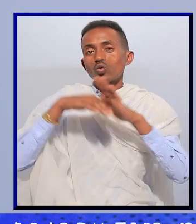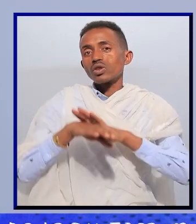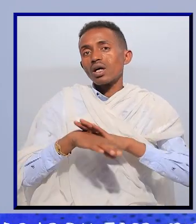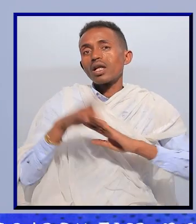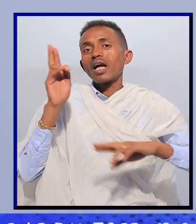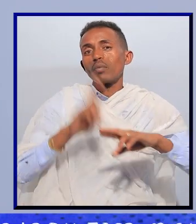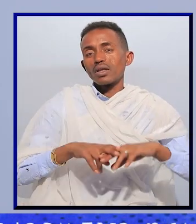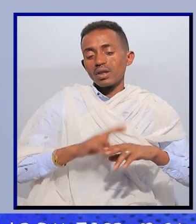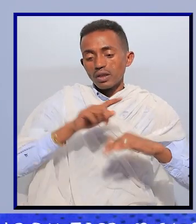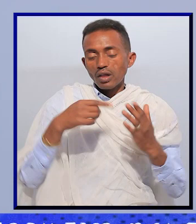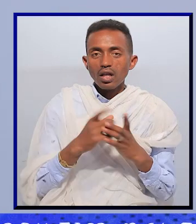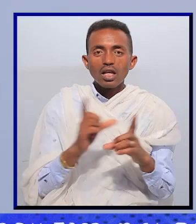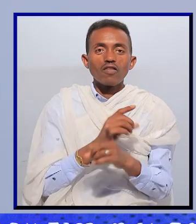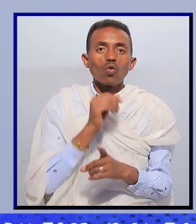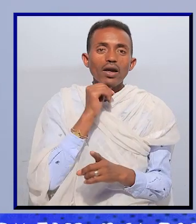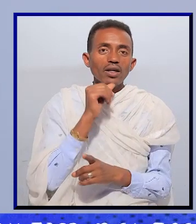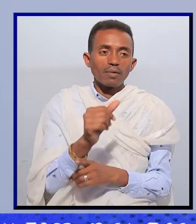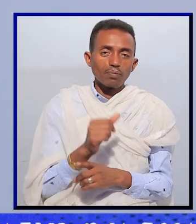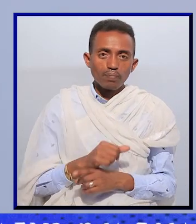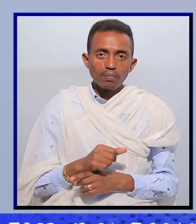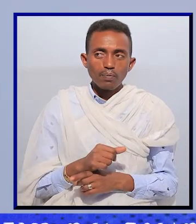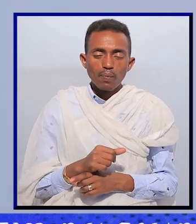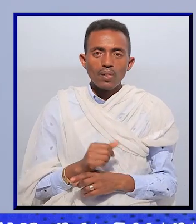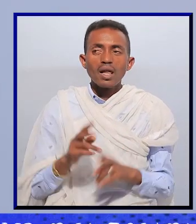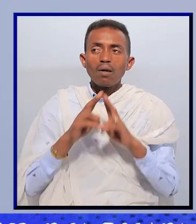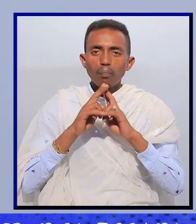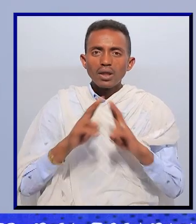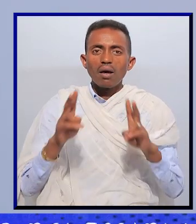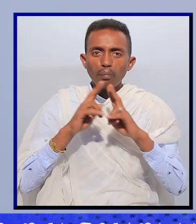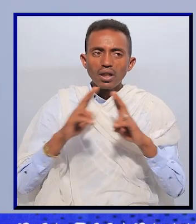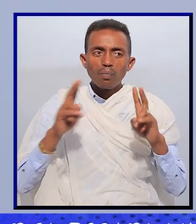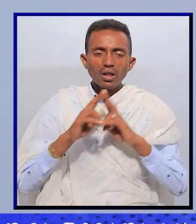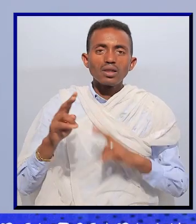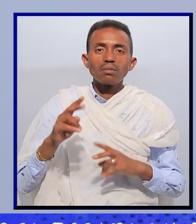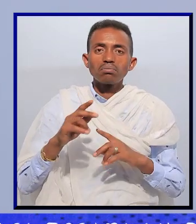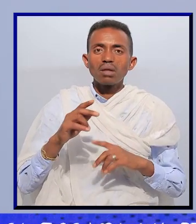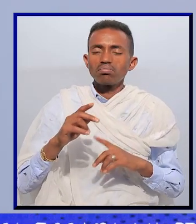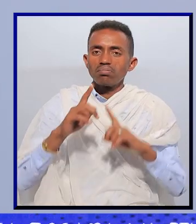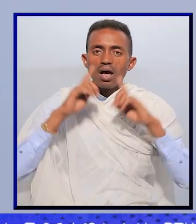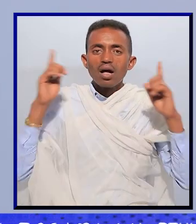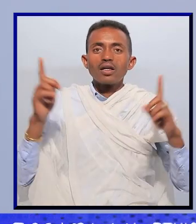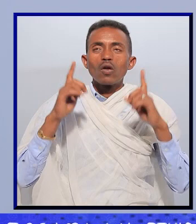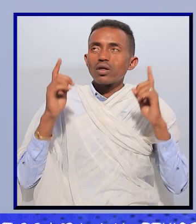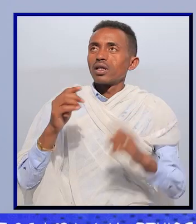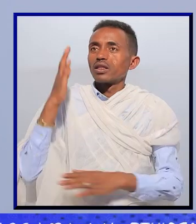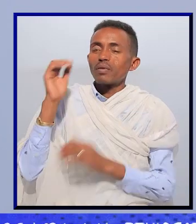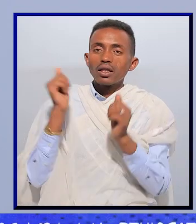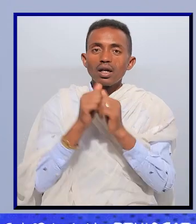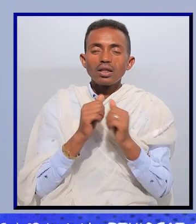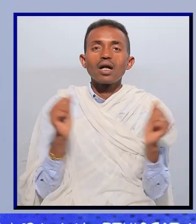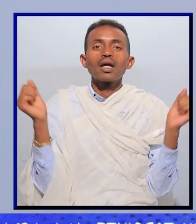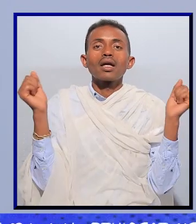አይደለም፣ በጣም ነውር የሆነና ከእግዚአብሔር ጋር የሚያጣላ ድርጊት ነው